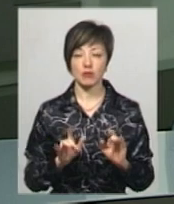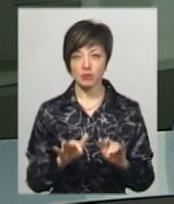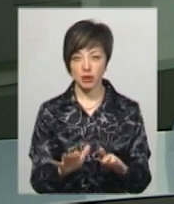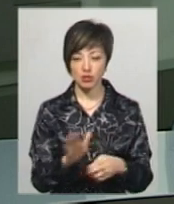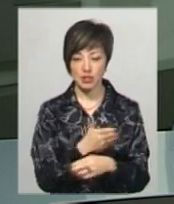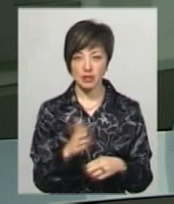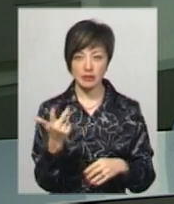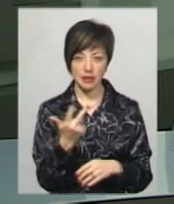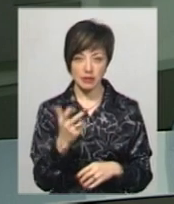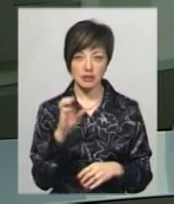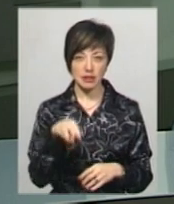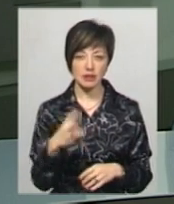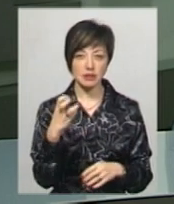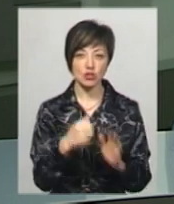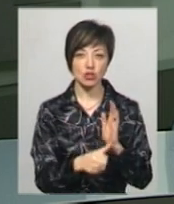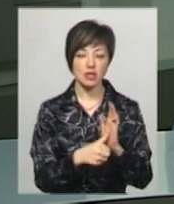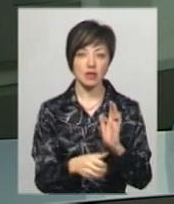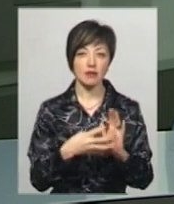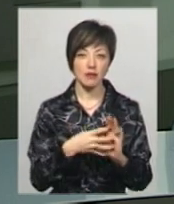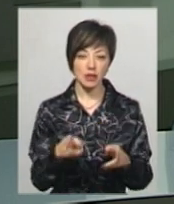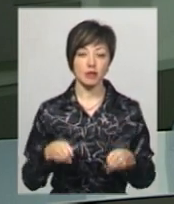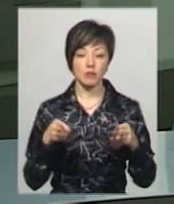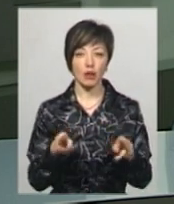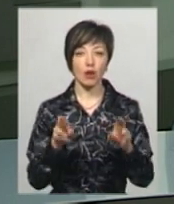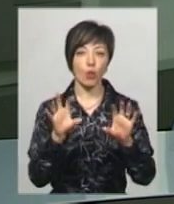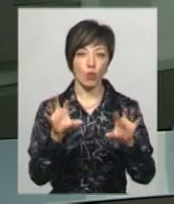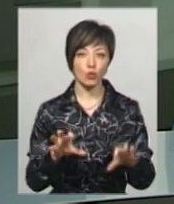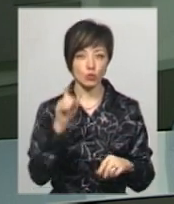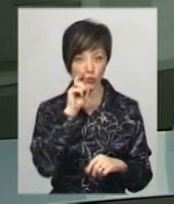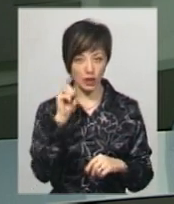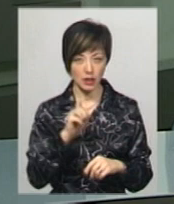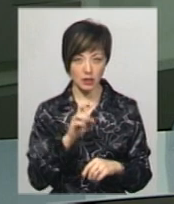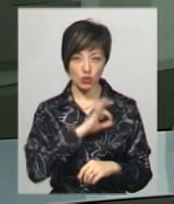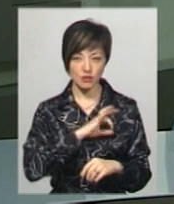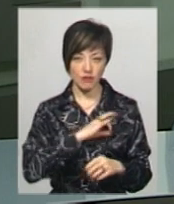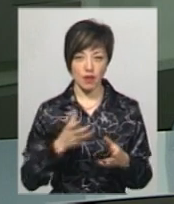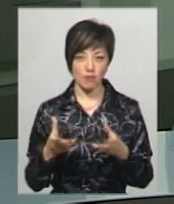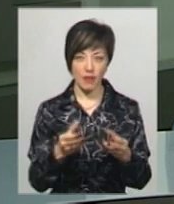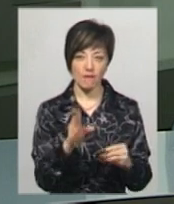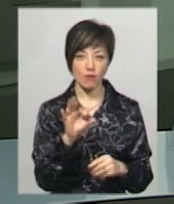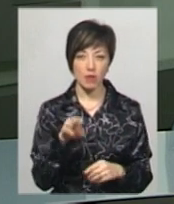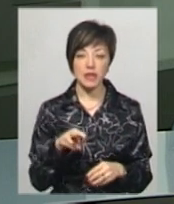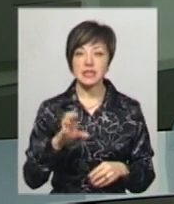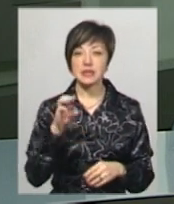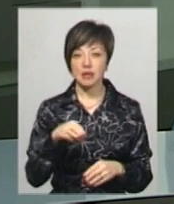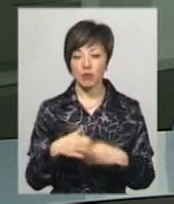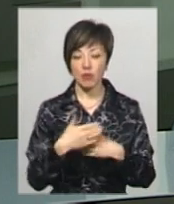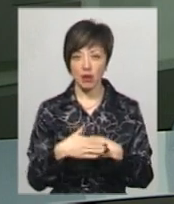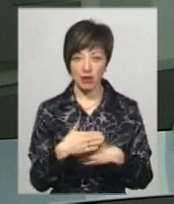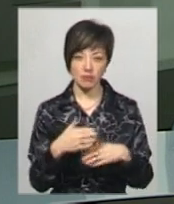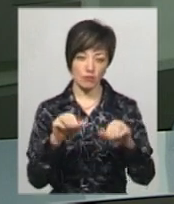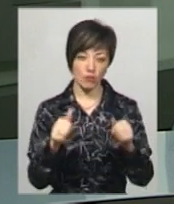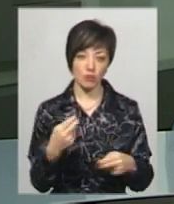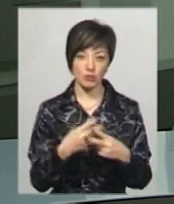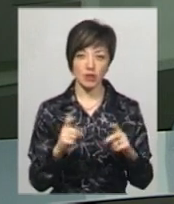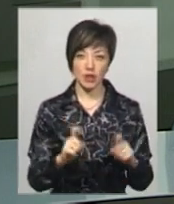провадження за частиною 3 статті 369 Кримінального кодексу України «Зловживання впливом». Стаття передбачає покарання у вигляді